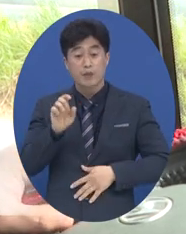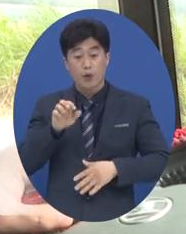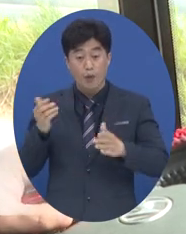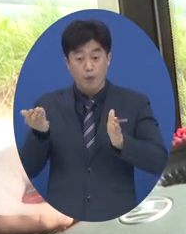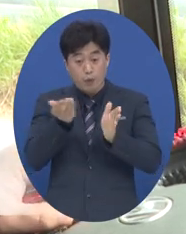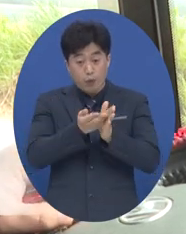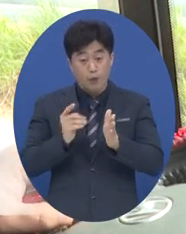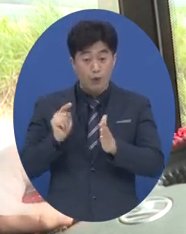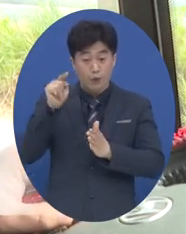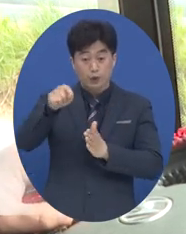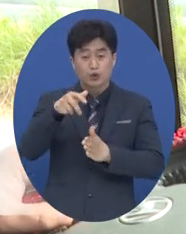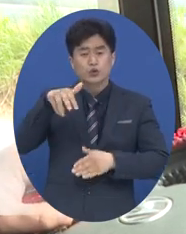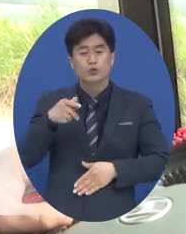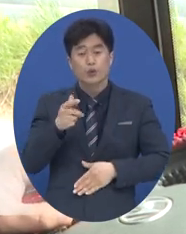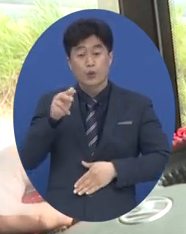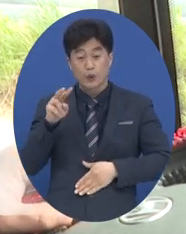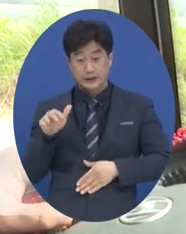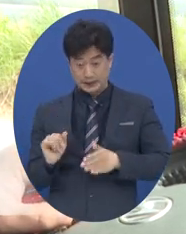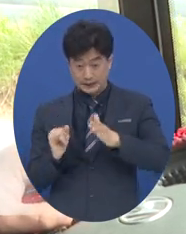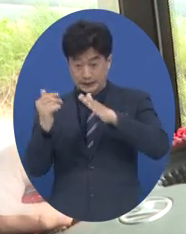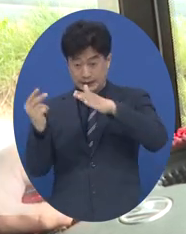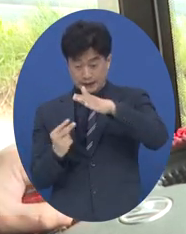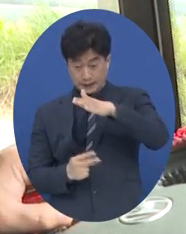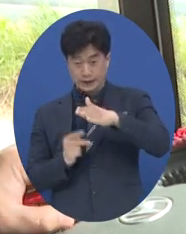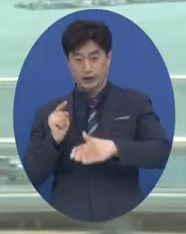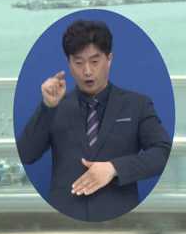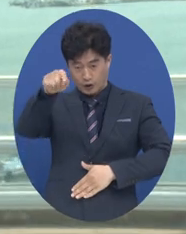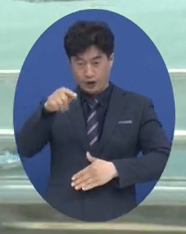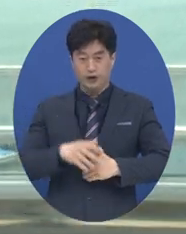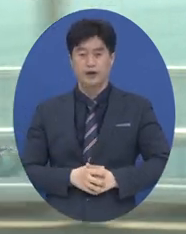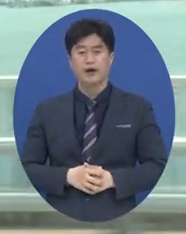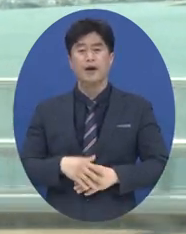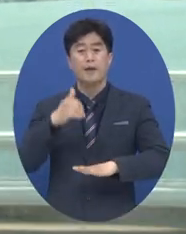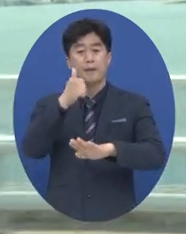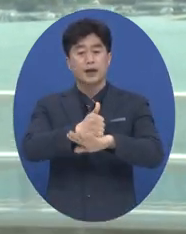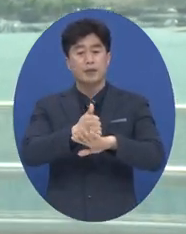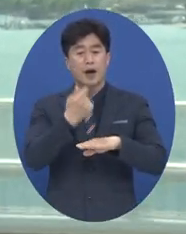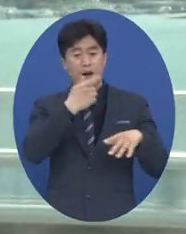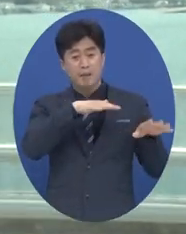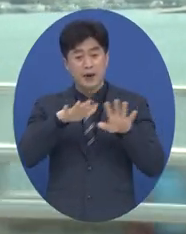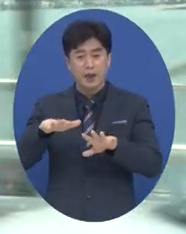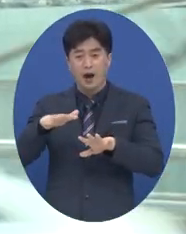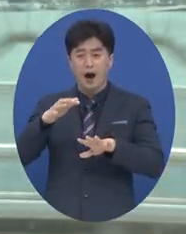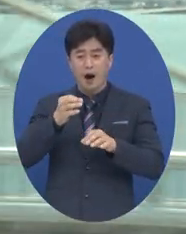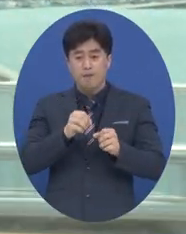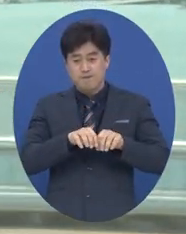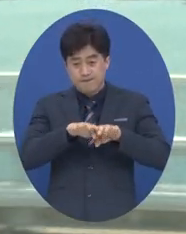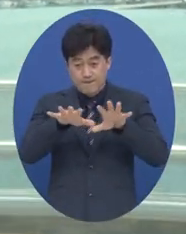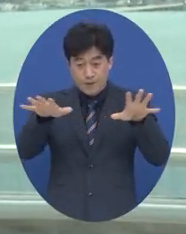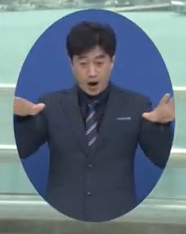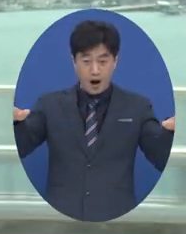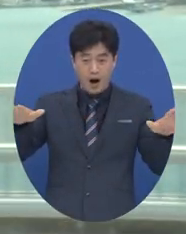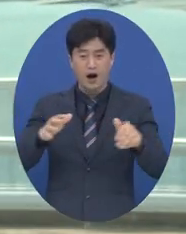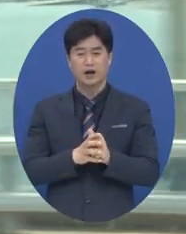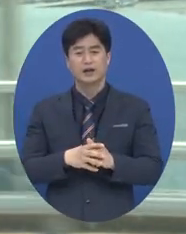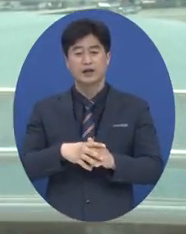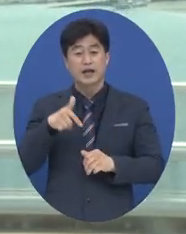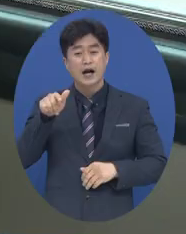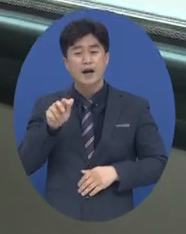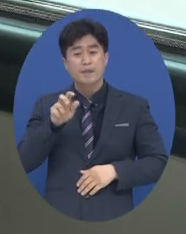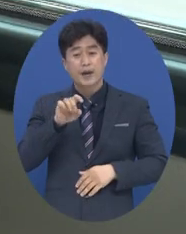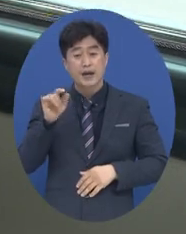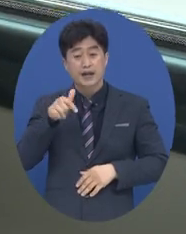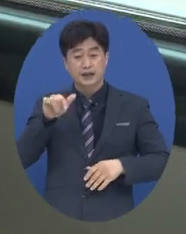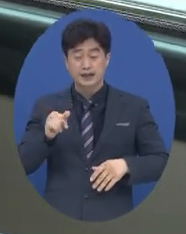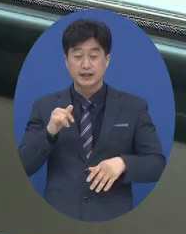대명포구 지나서 초지대교를 한번 건너갔다가 마침내 바다가 눈앞에 펼쳐지자